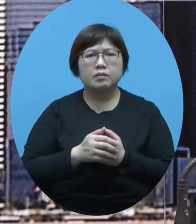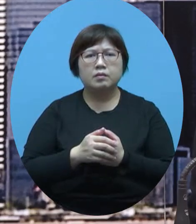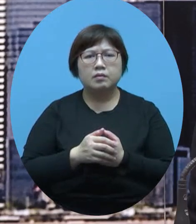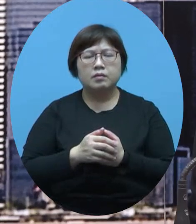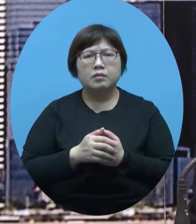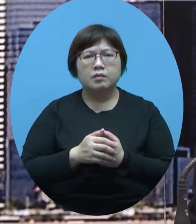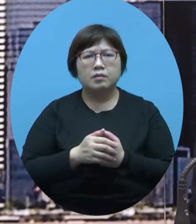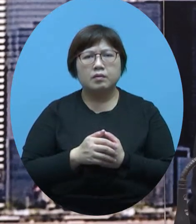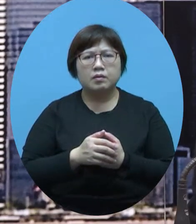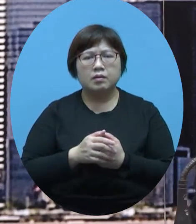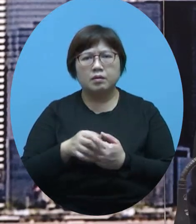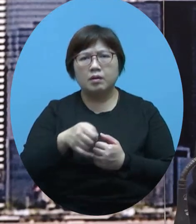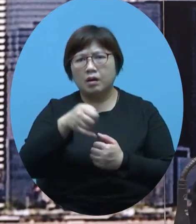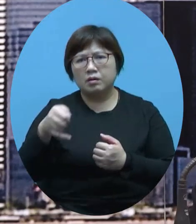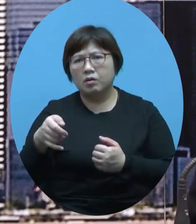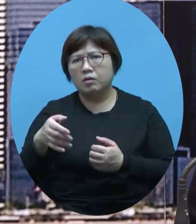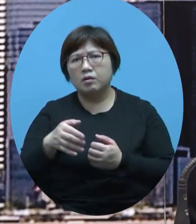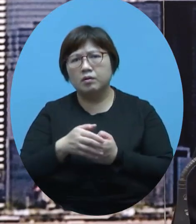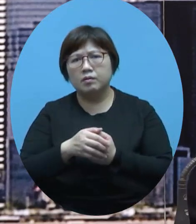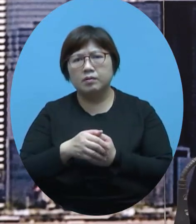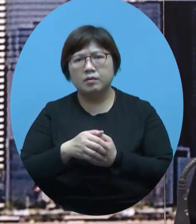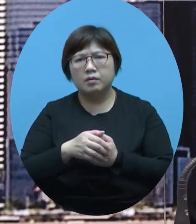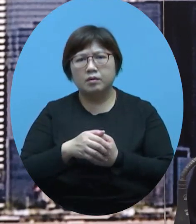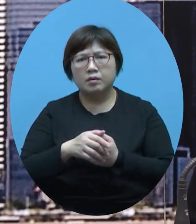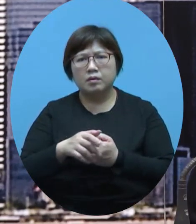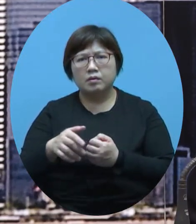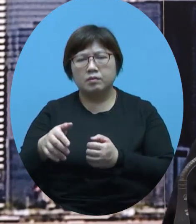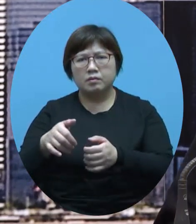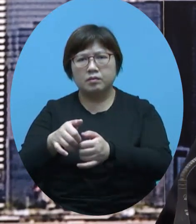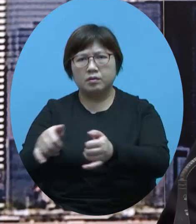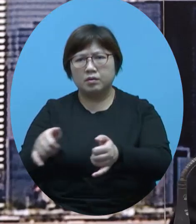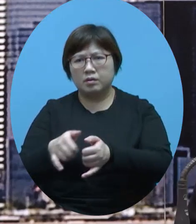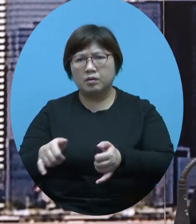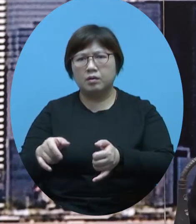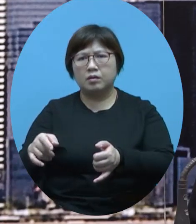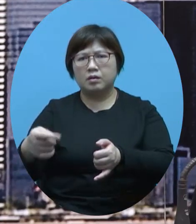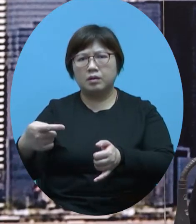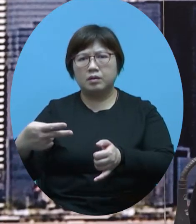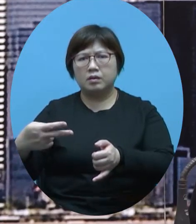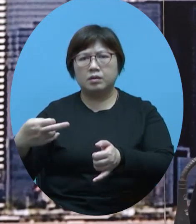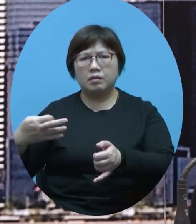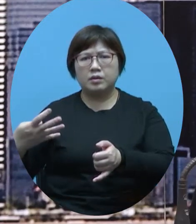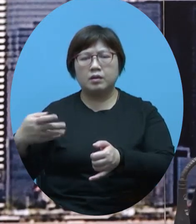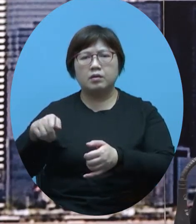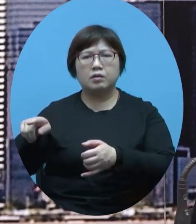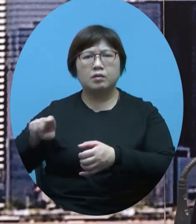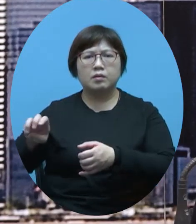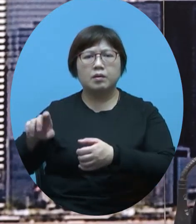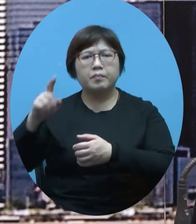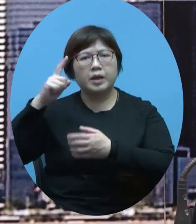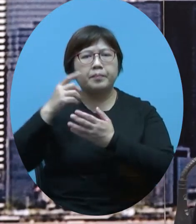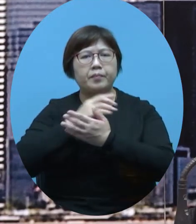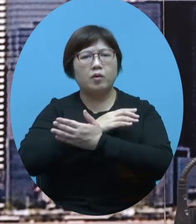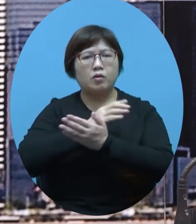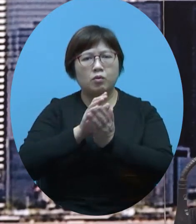咁下一位呢邊第四行出邊嗰位。 你好，明報，想問一問